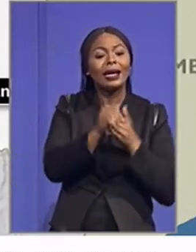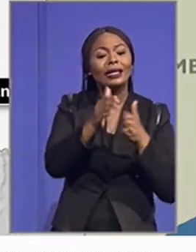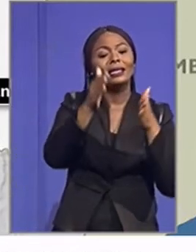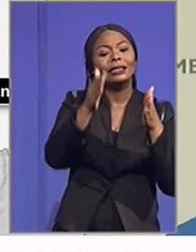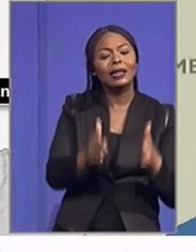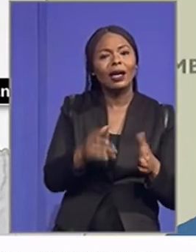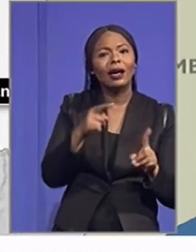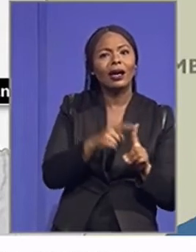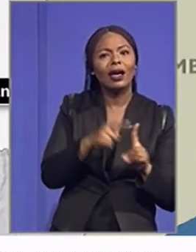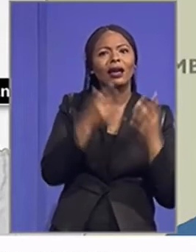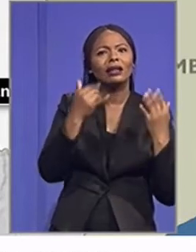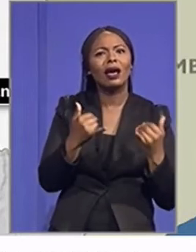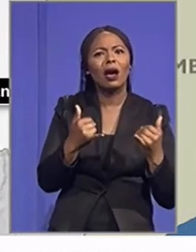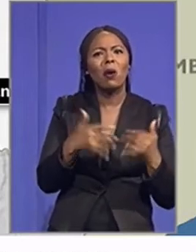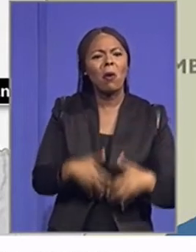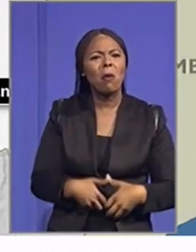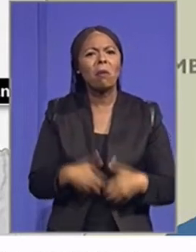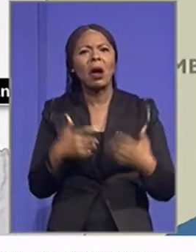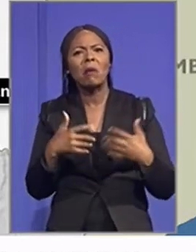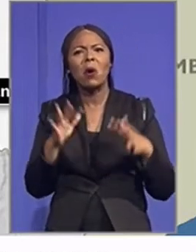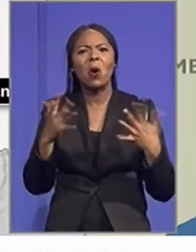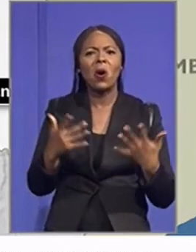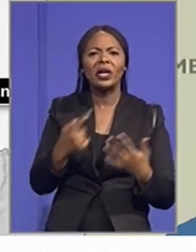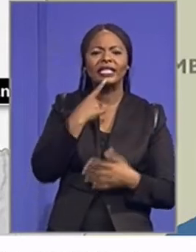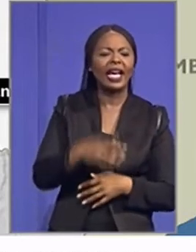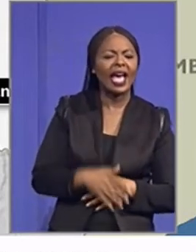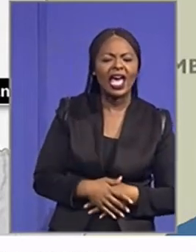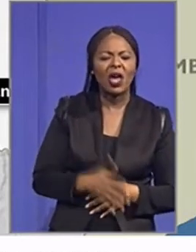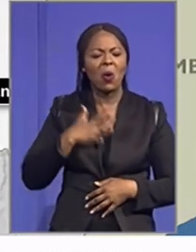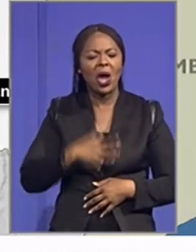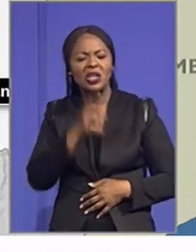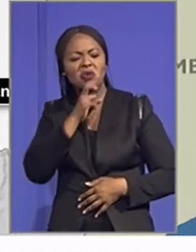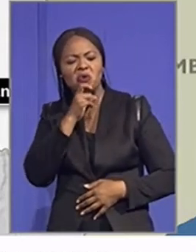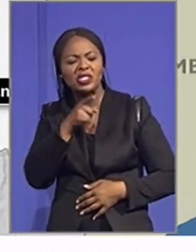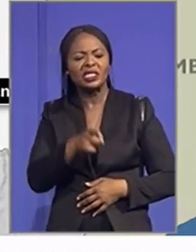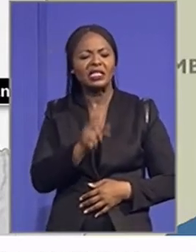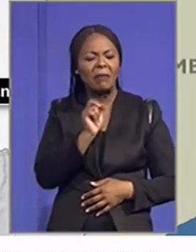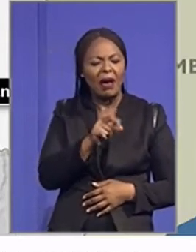ba seke ba nka advantage ba seke ba leka horeng le bona ba